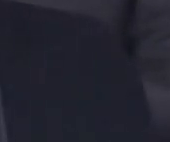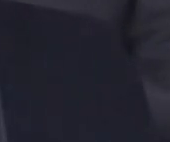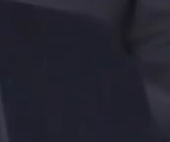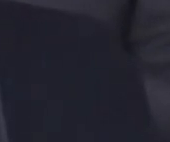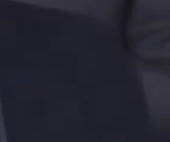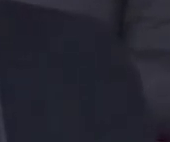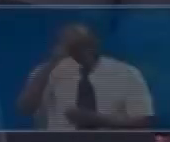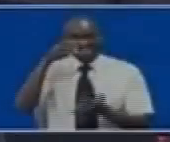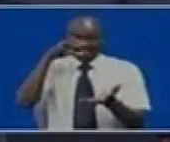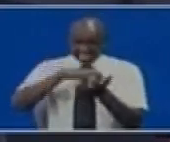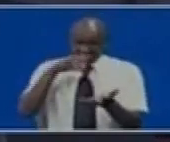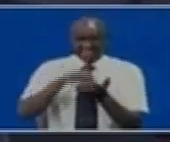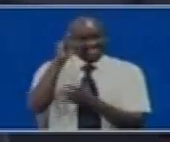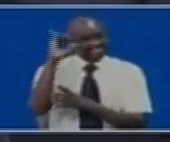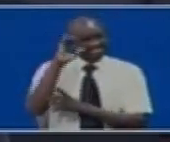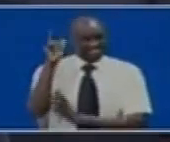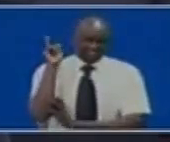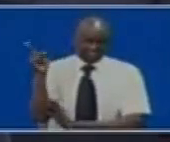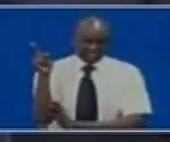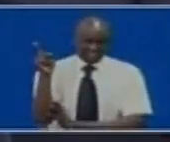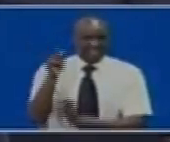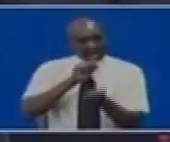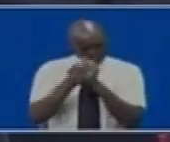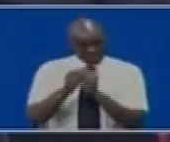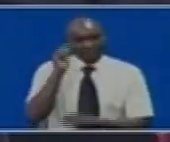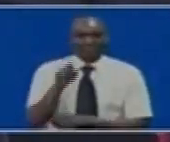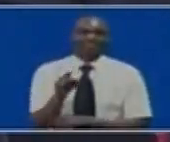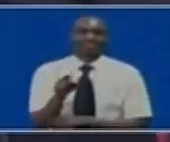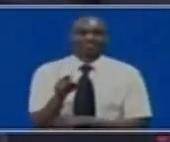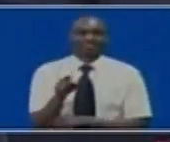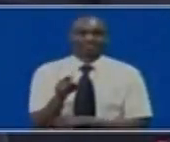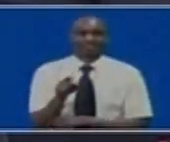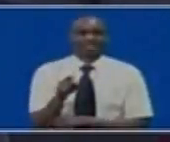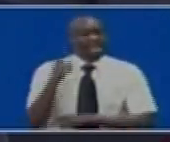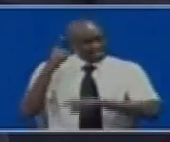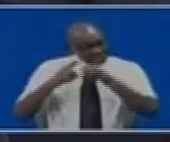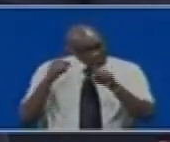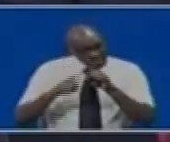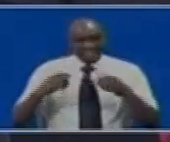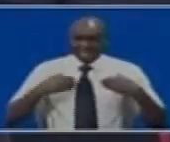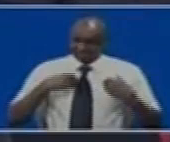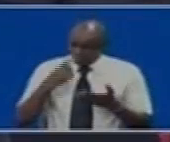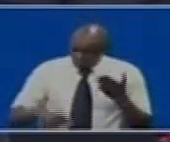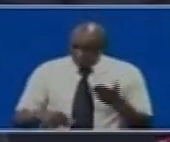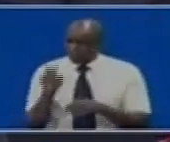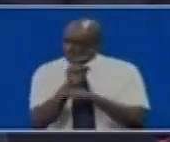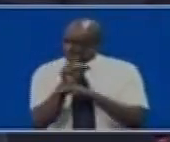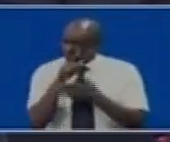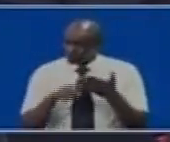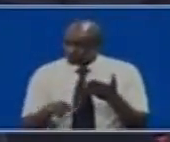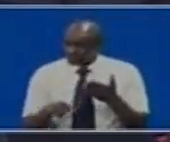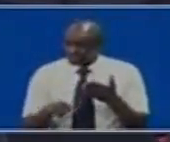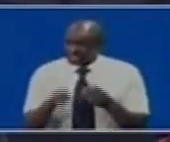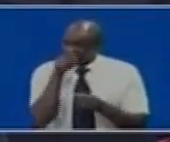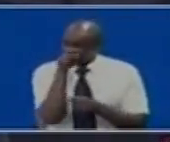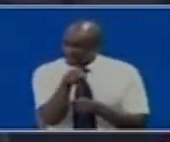The Kenyan cases at the International Criminal Court have ended. But the experience has given us cause to observe